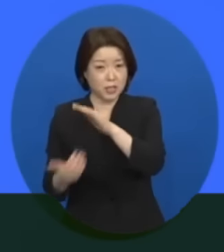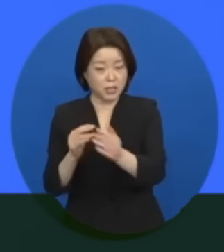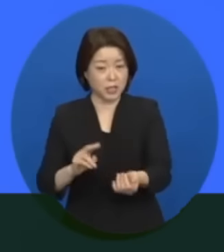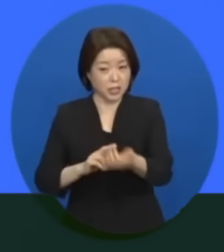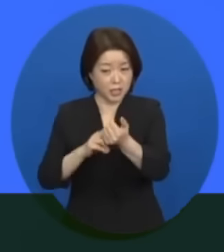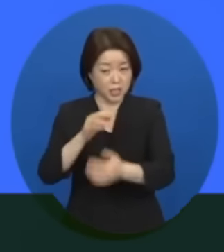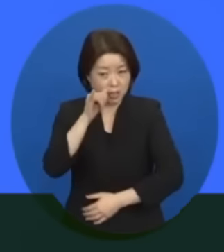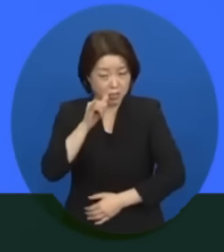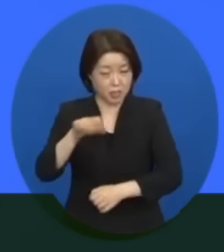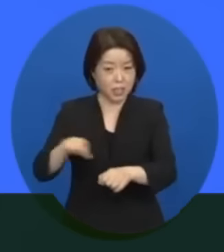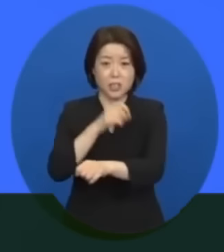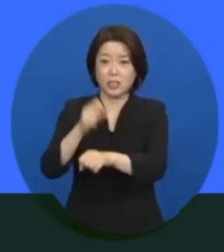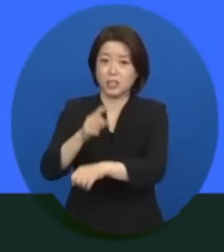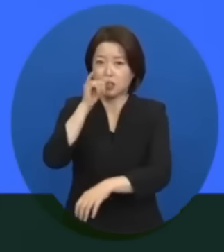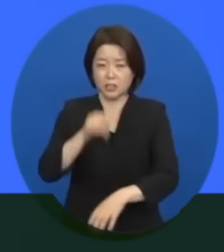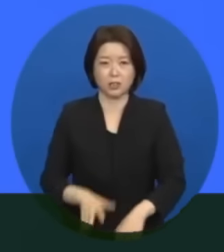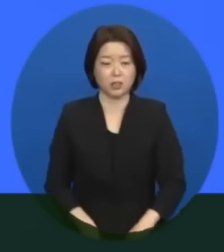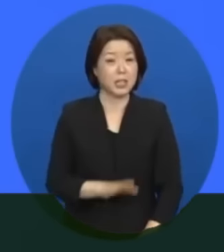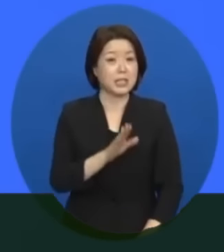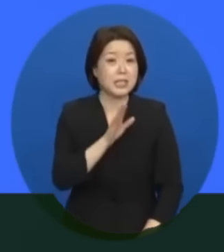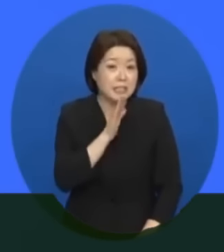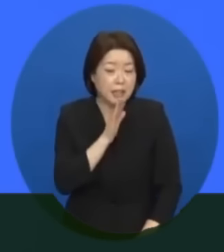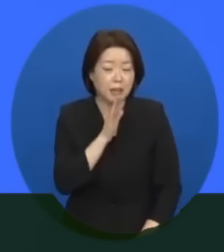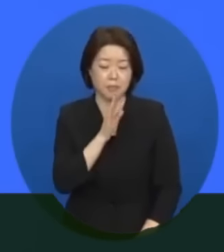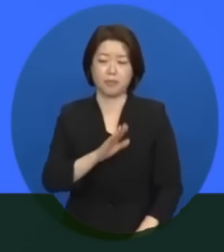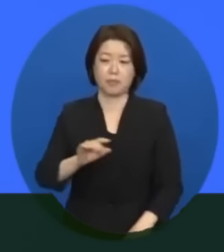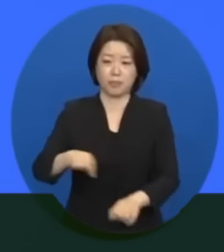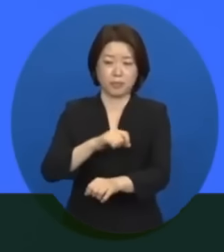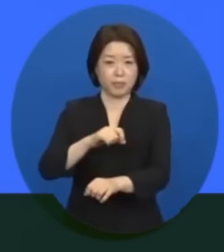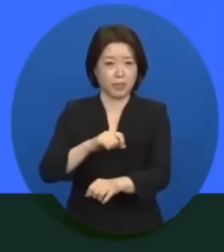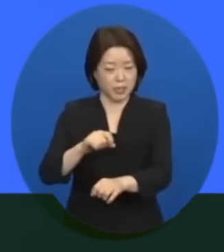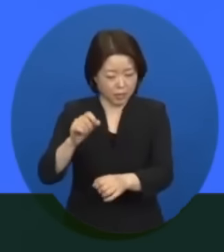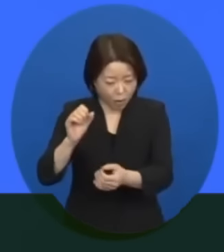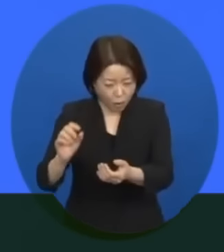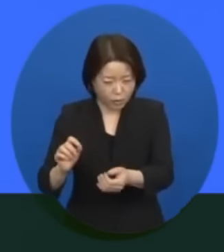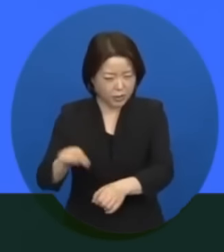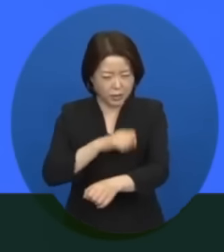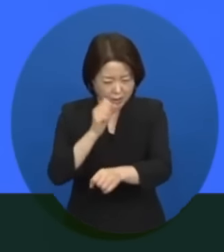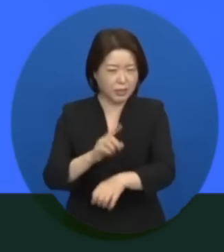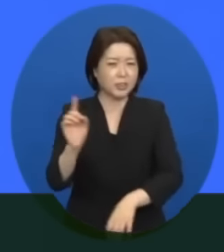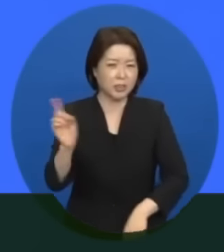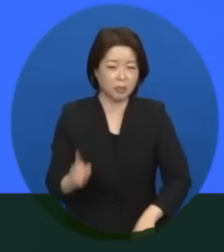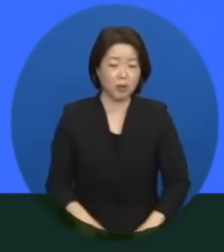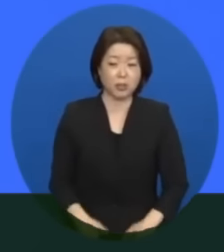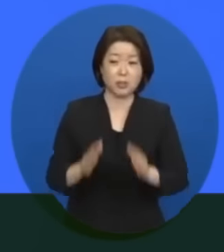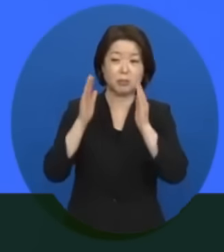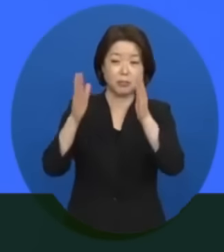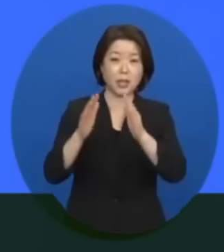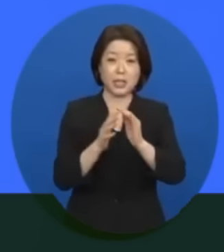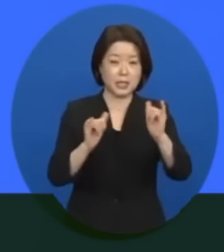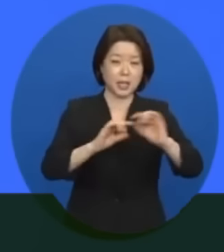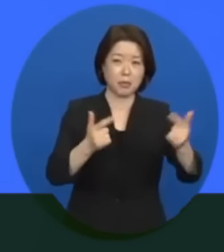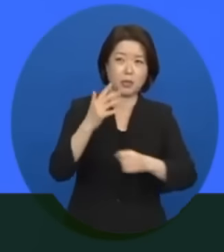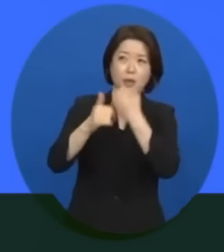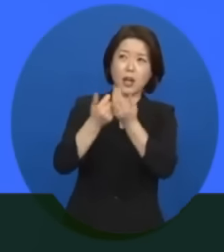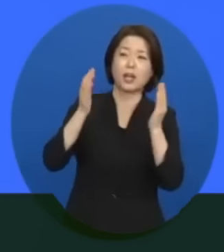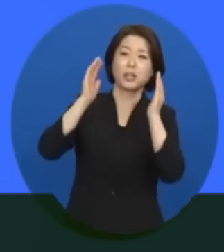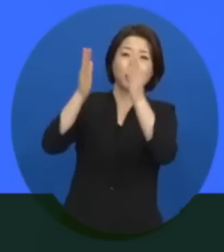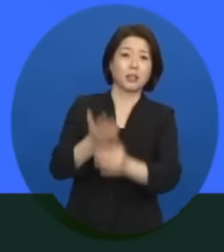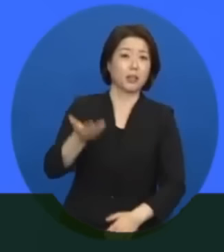특징이 있어요 참된 기적의 특징은 언제나 그 방향이 사람이 아니고 하나님께